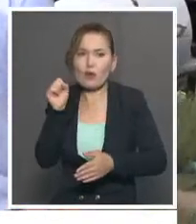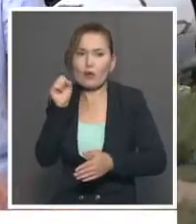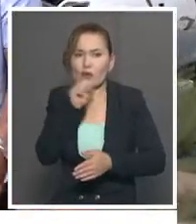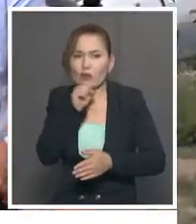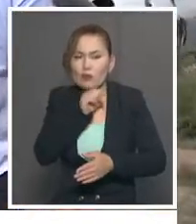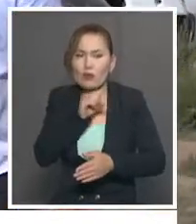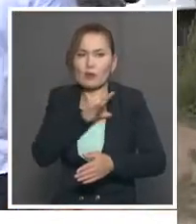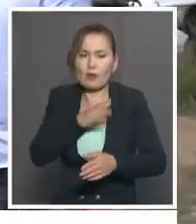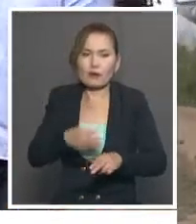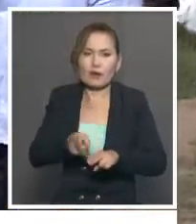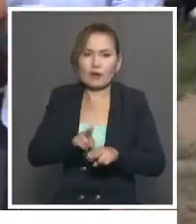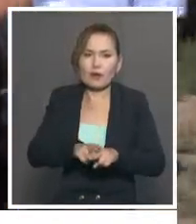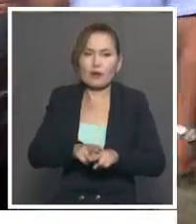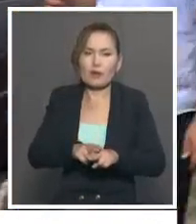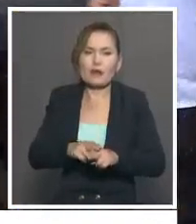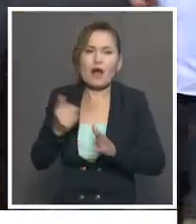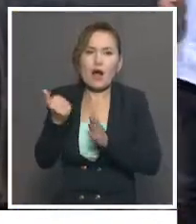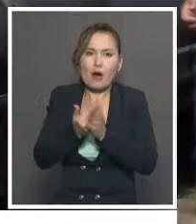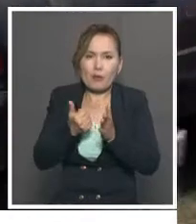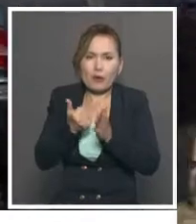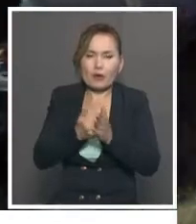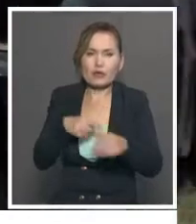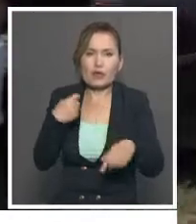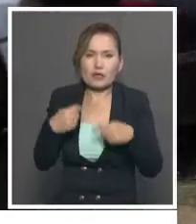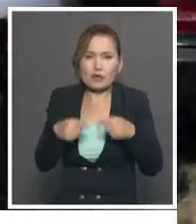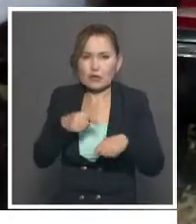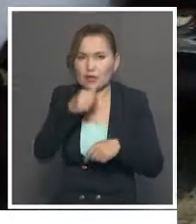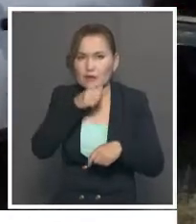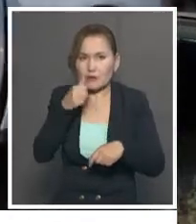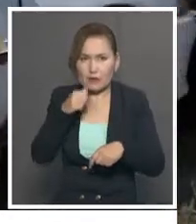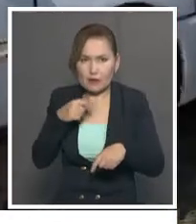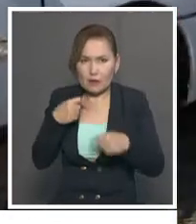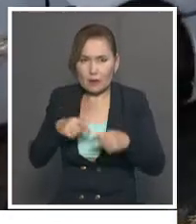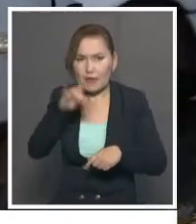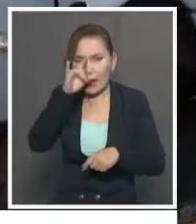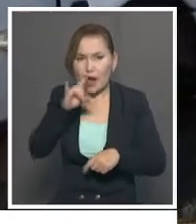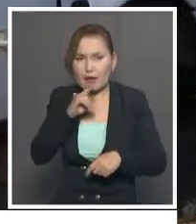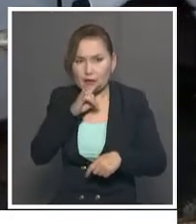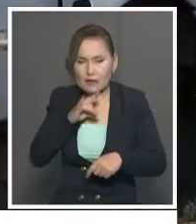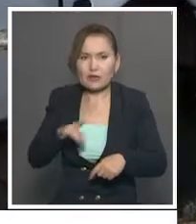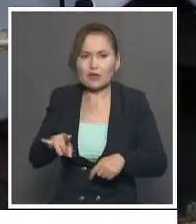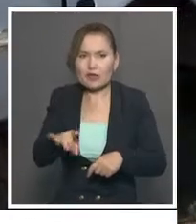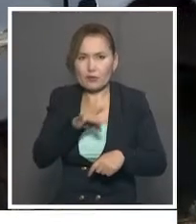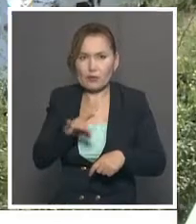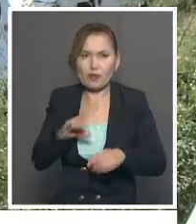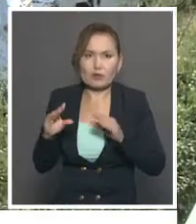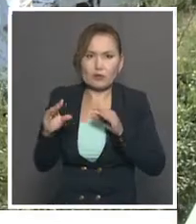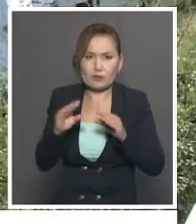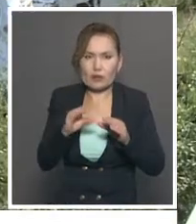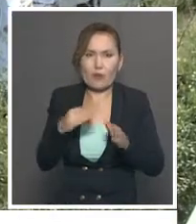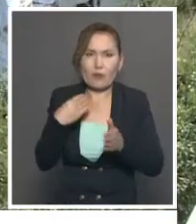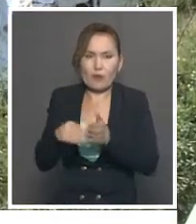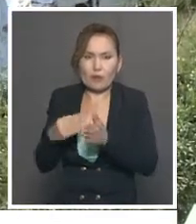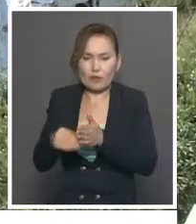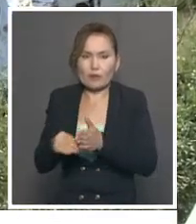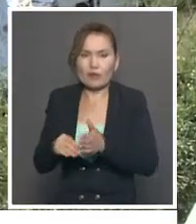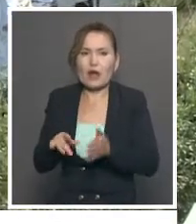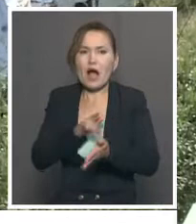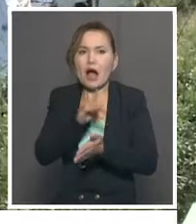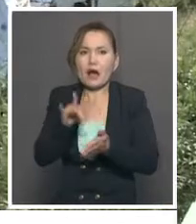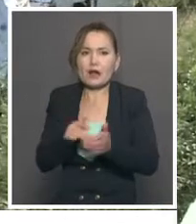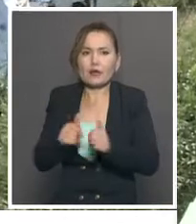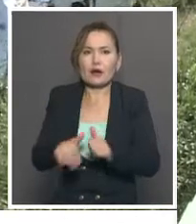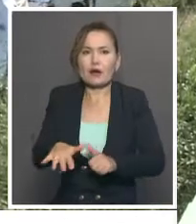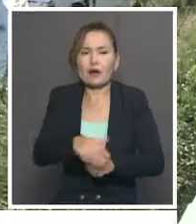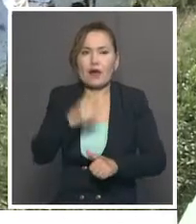оңай. Сондықтан авто қосалқы бөлшек сататын орындар тек қазақстандық көліктерді ғана сатып алып жатыр. Қала маңында ескі